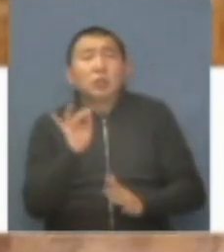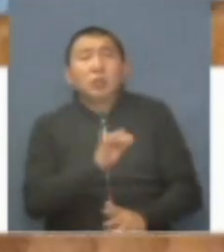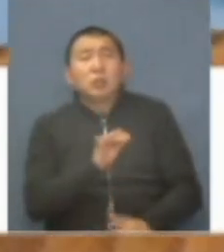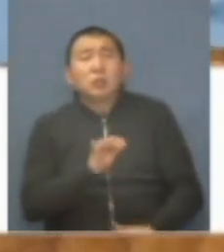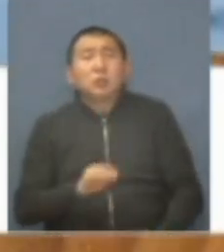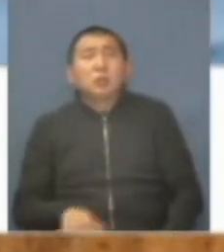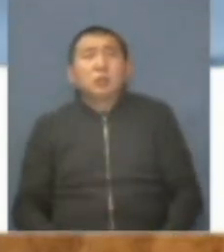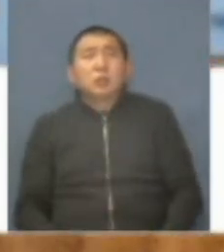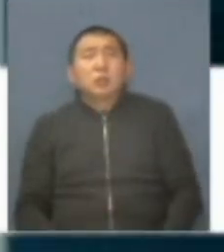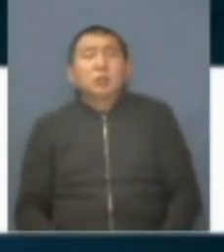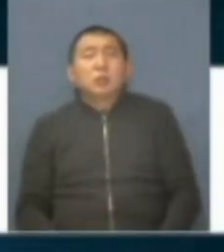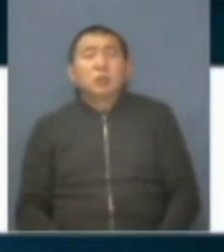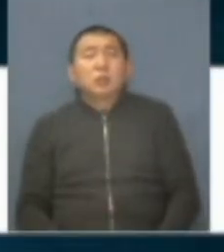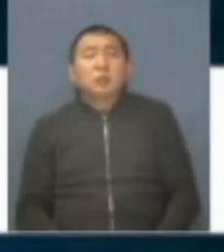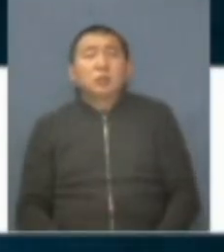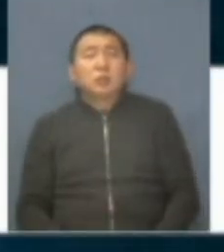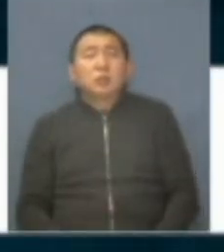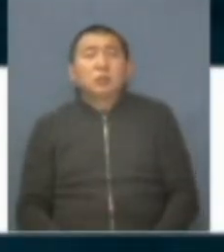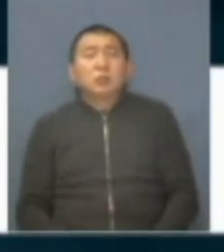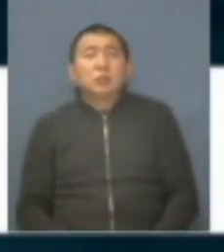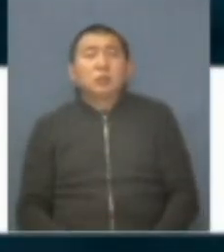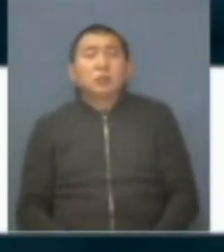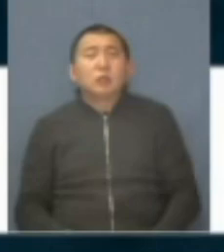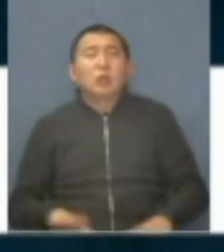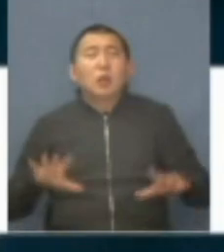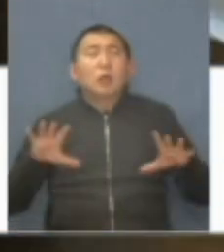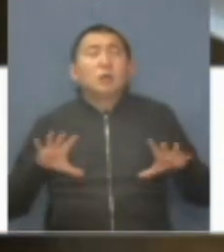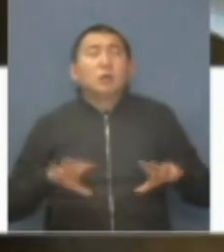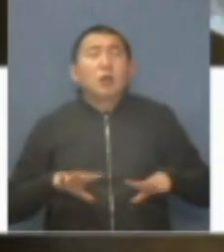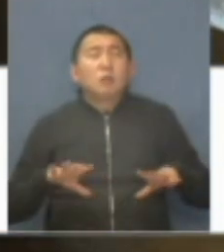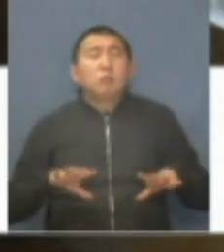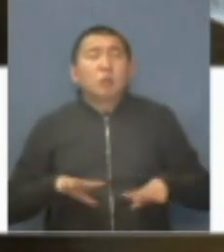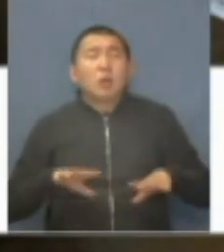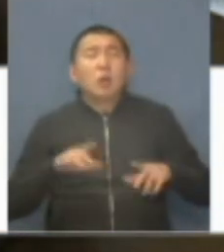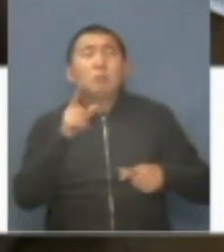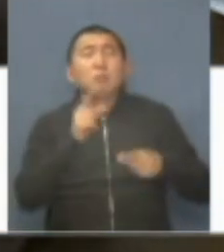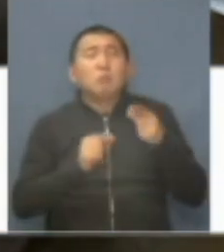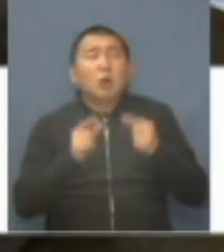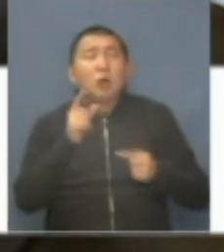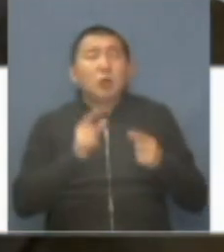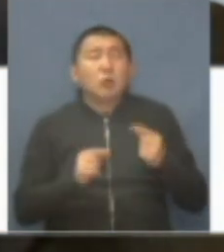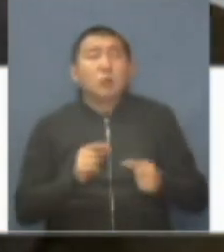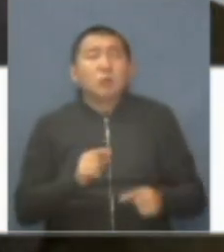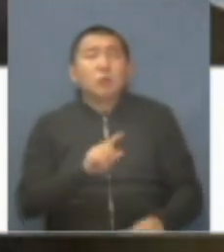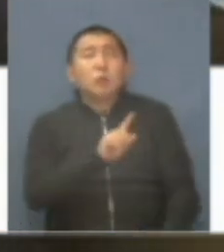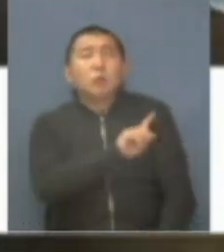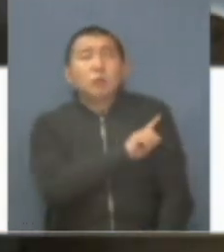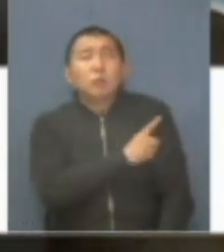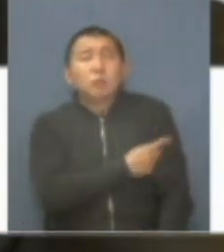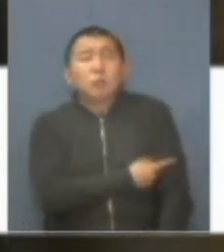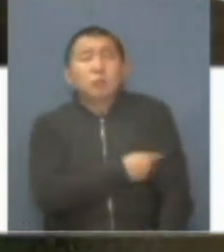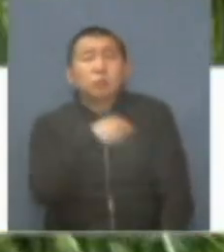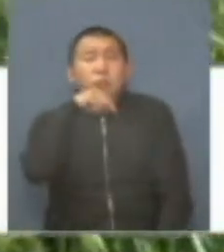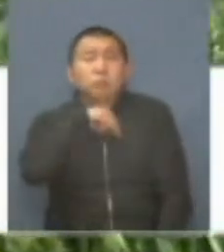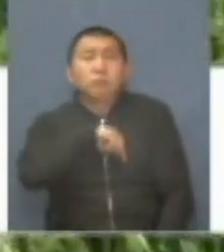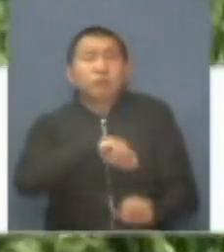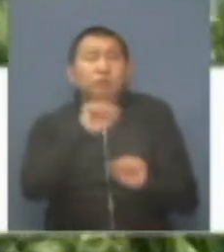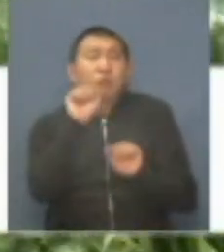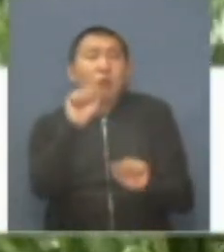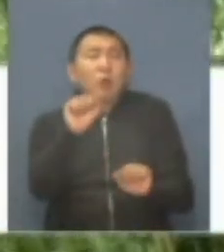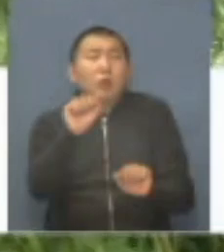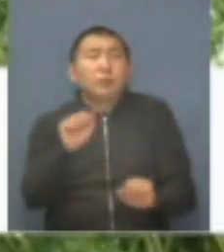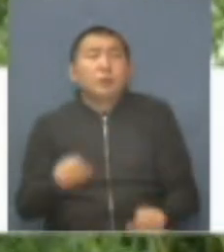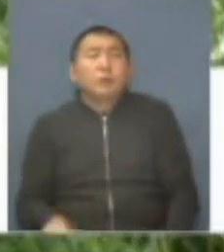коневодства. Особенно ценится кобылье молоко, как природно уникальный продукт, укрепляющий иммунитет. В день сотрудники крестьянского